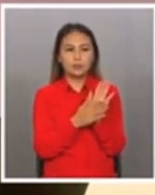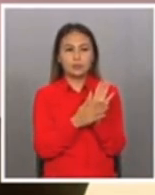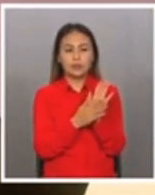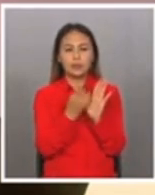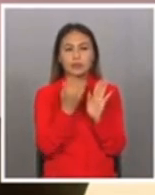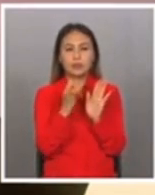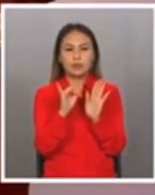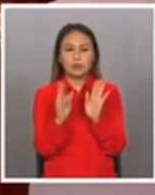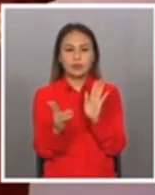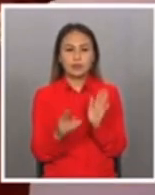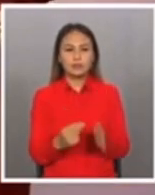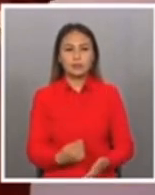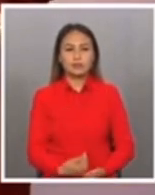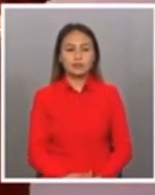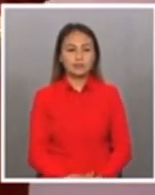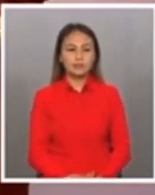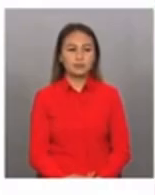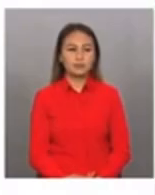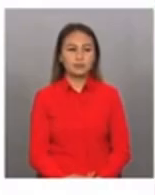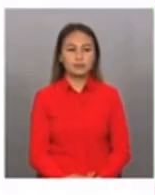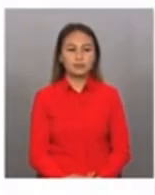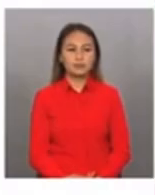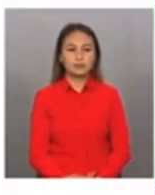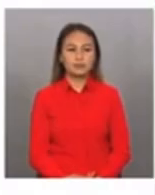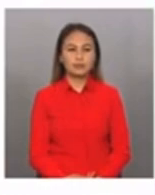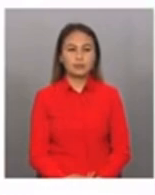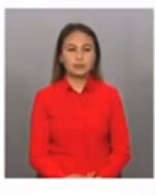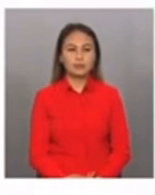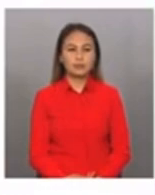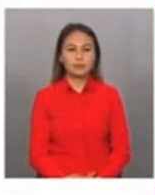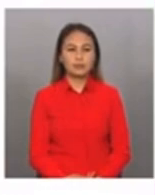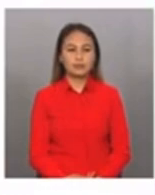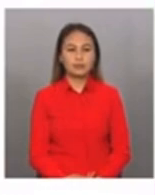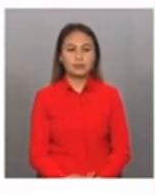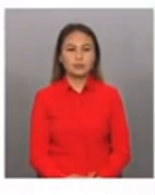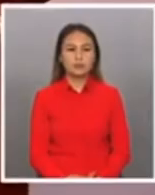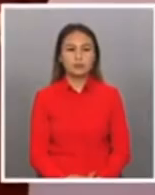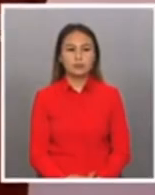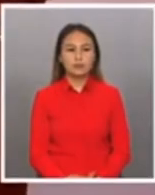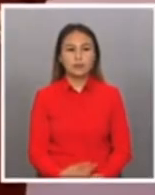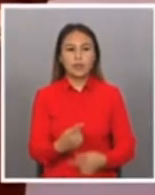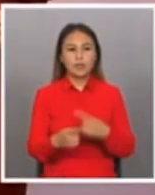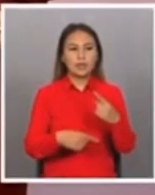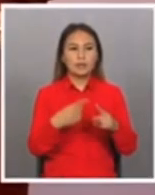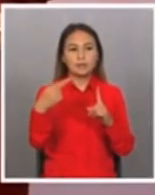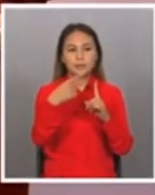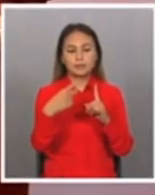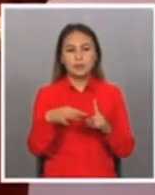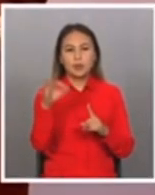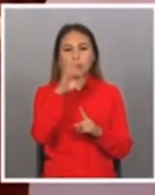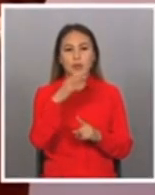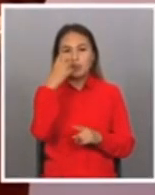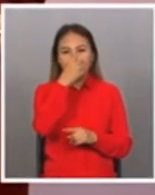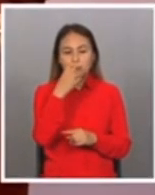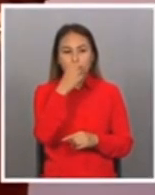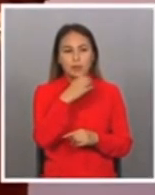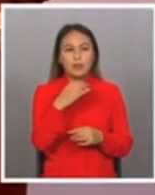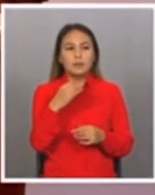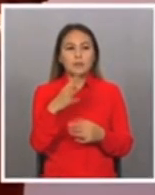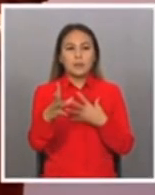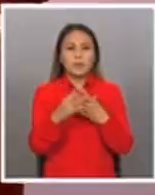цирк екен. Ендеше балалар, біздің келесі оқитын мәтініміз цирк туралы болмақ. Мәтінді